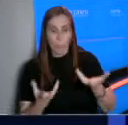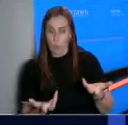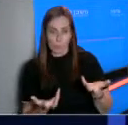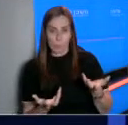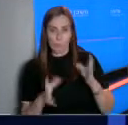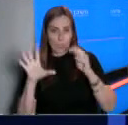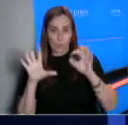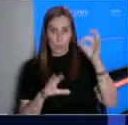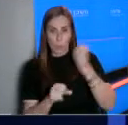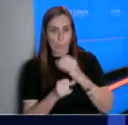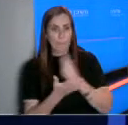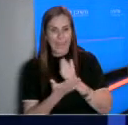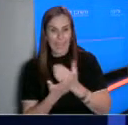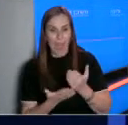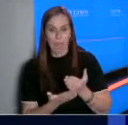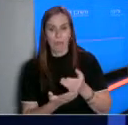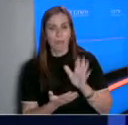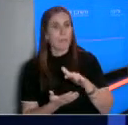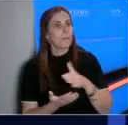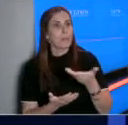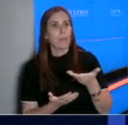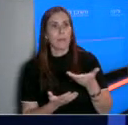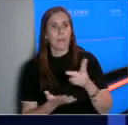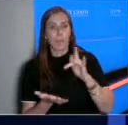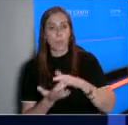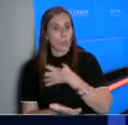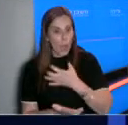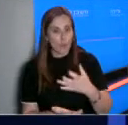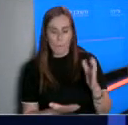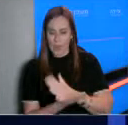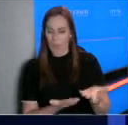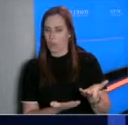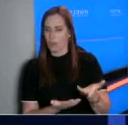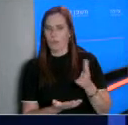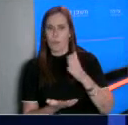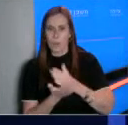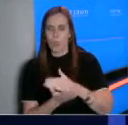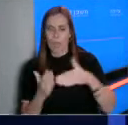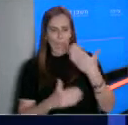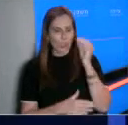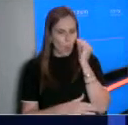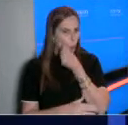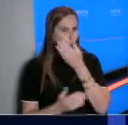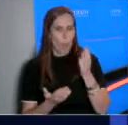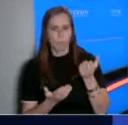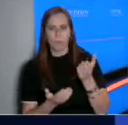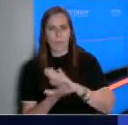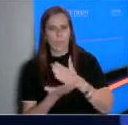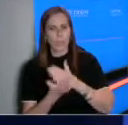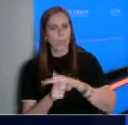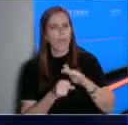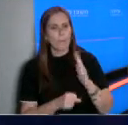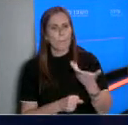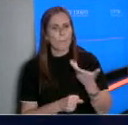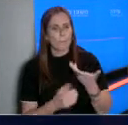כאילו 90% עושים מכינות, בעיירות, במקומות עשירים מכינות, בין אם זה מכינות אחרי צהריים, בין אם זה מכינות מלאות.